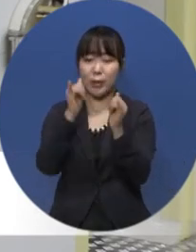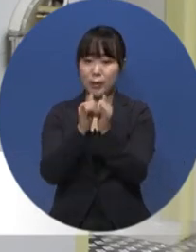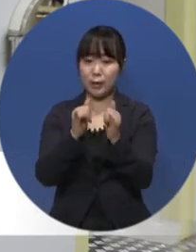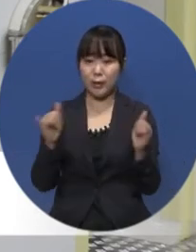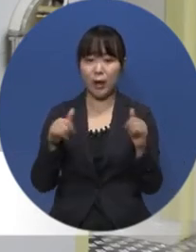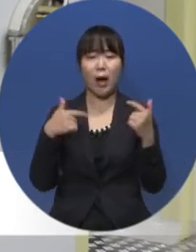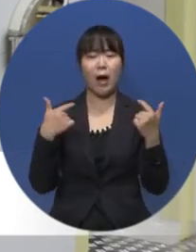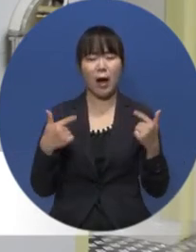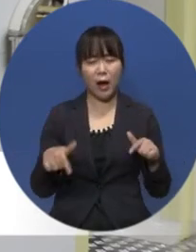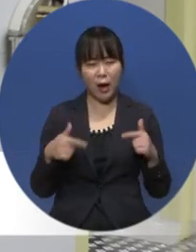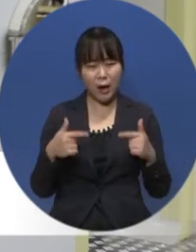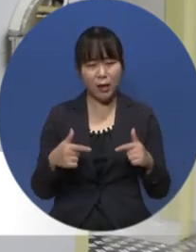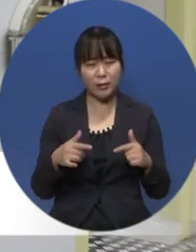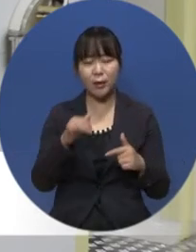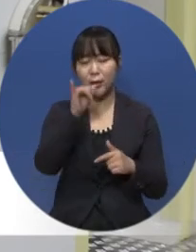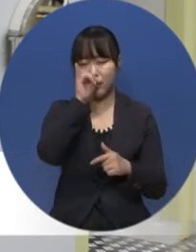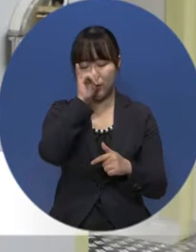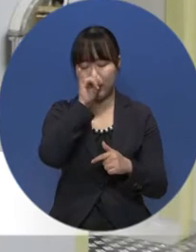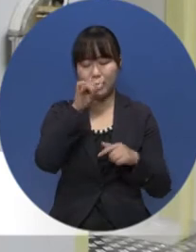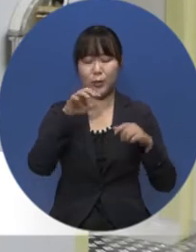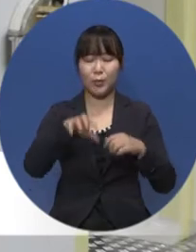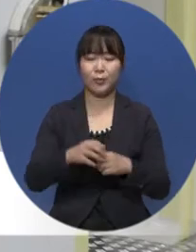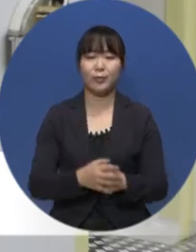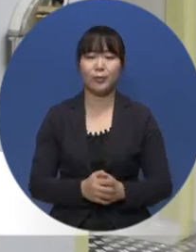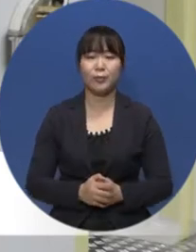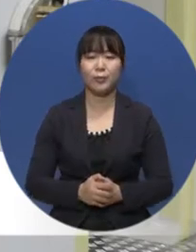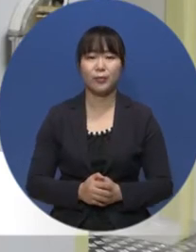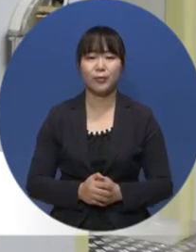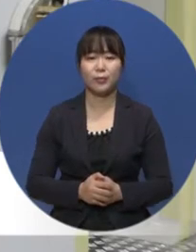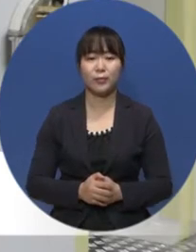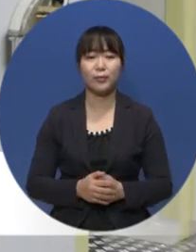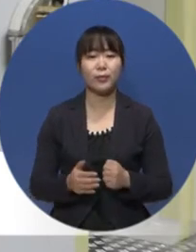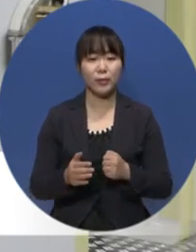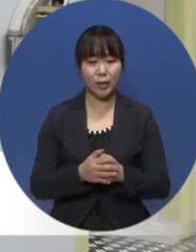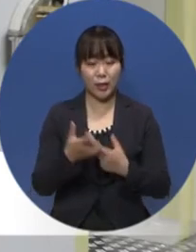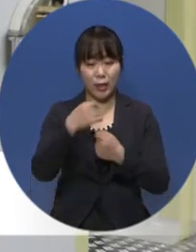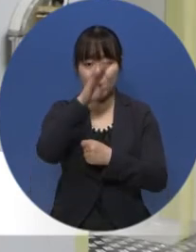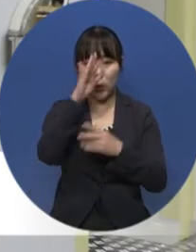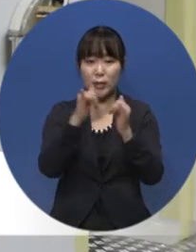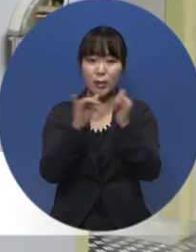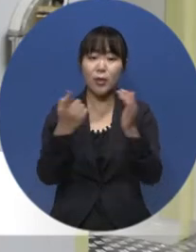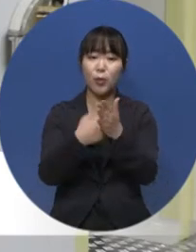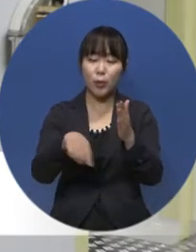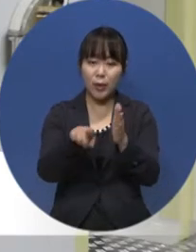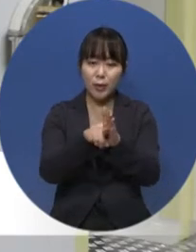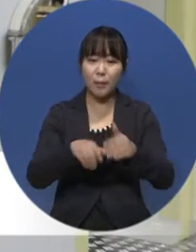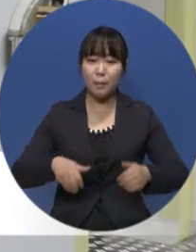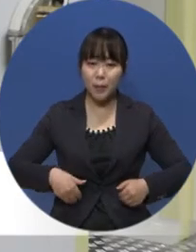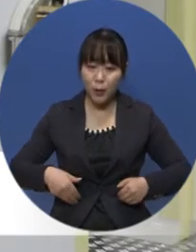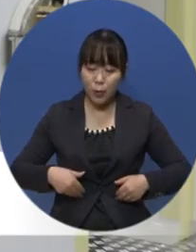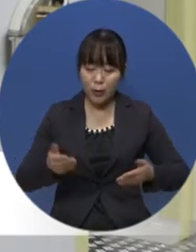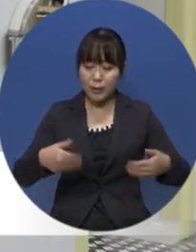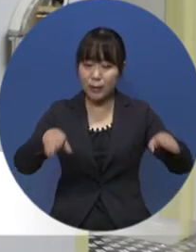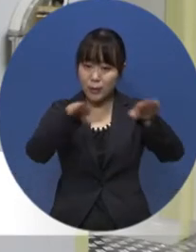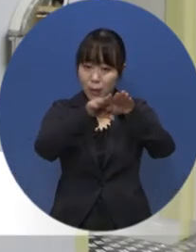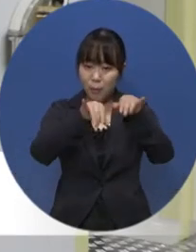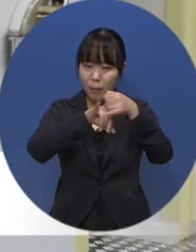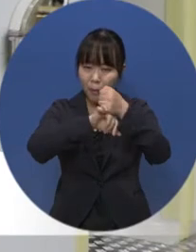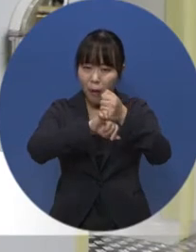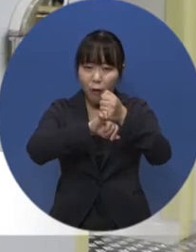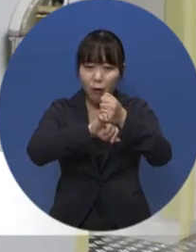환자가 항상 산전에 있는 지역입니다. 그래서 이런 환자를 위해서 꼭 필요한 시설이기